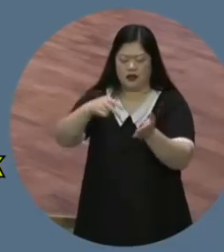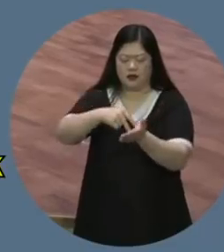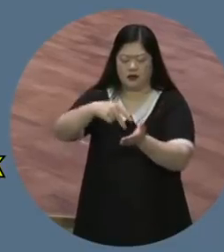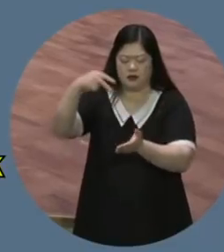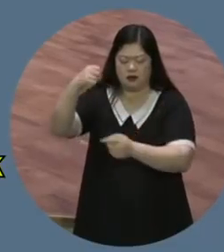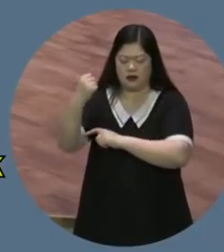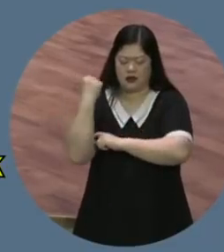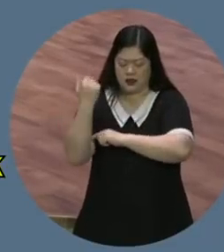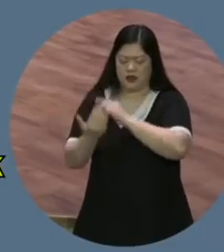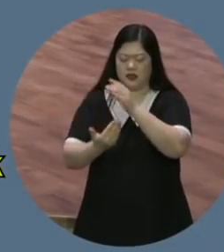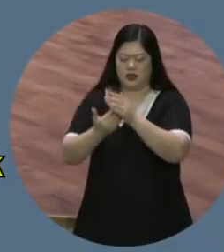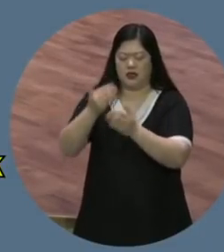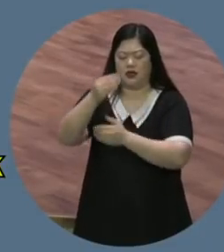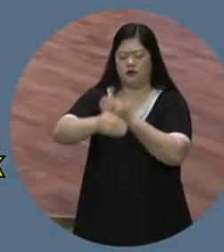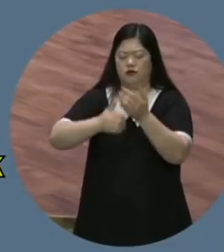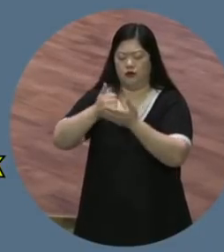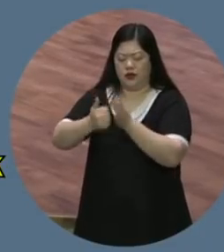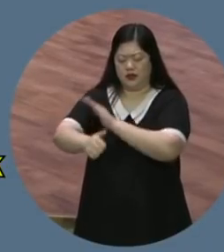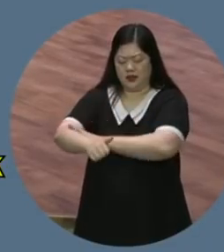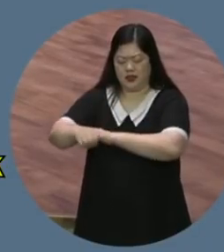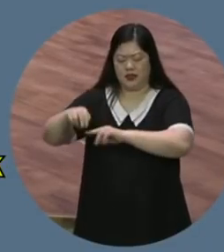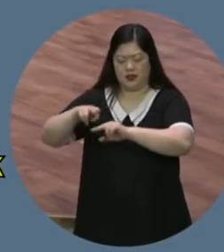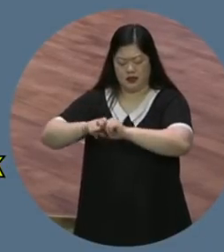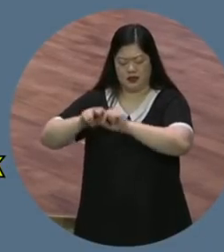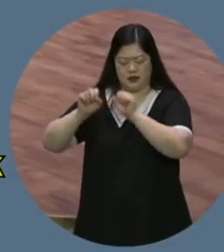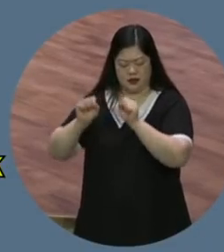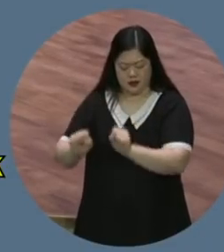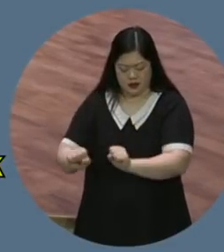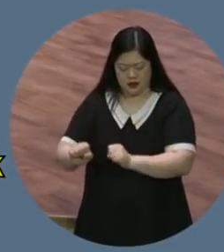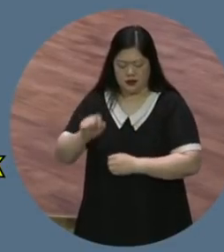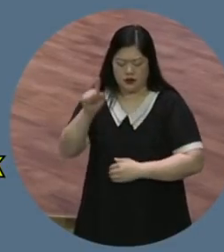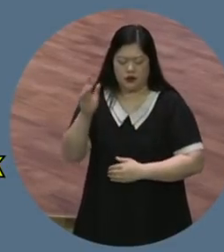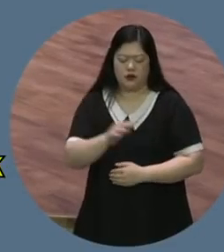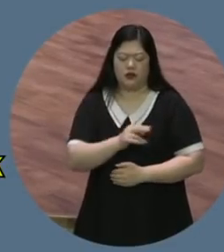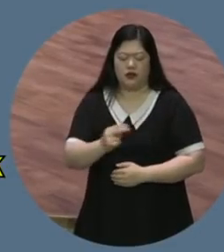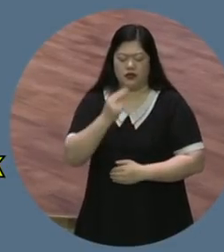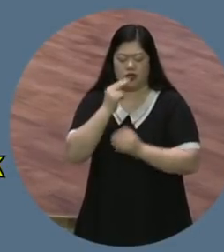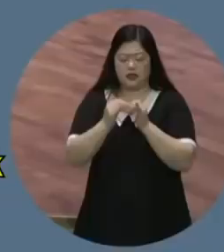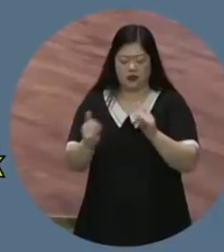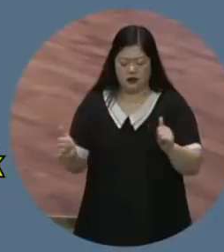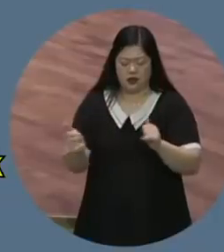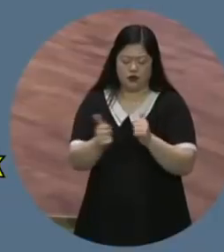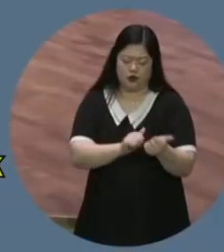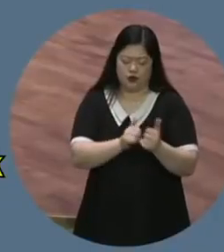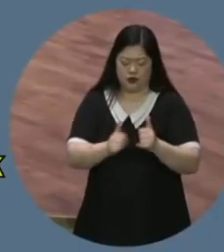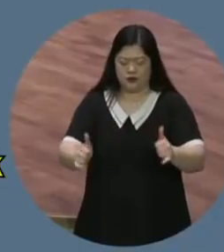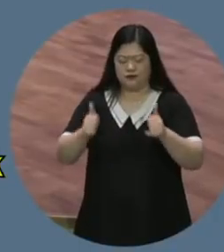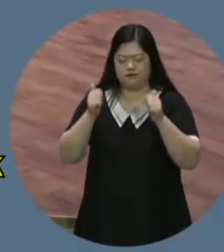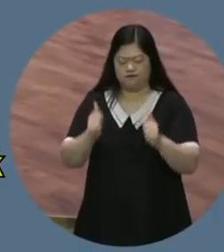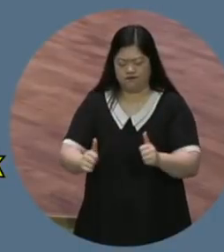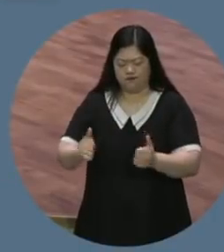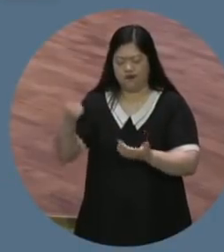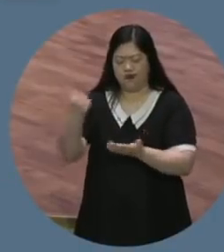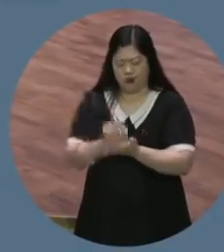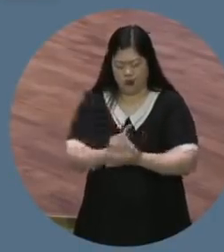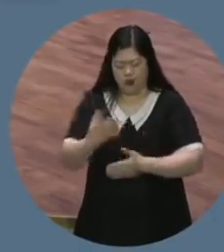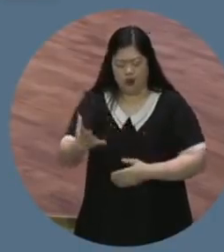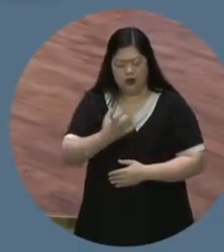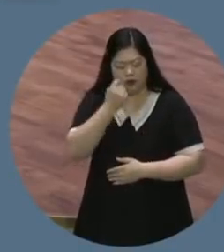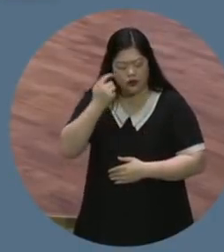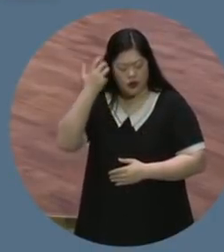하늘에 오르사 천능하신 하나님 우편에 앉아 계시다가 저희로서 산자와 죽은 자를 심판하러